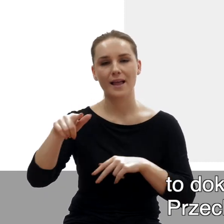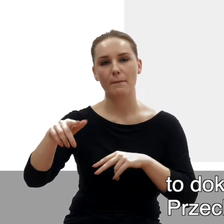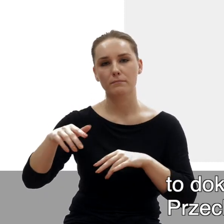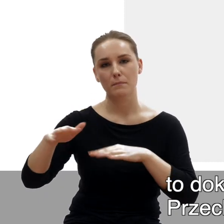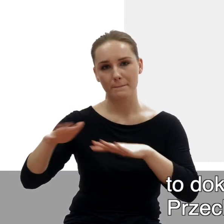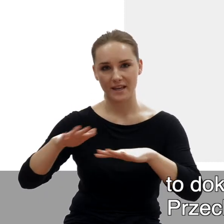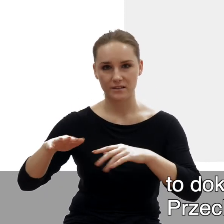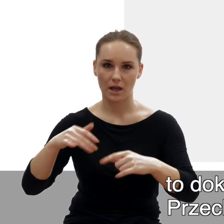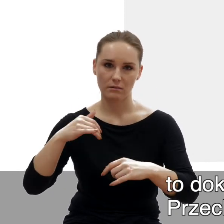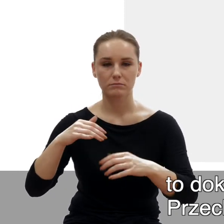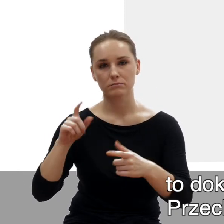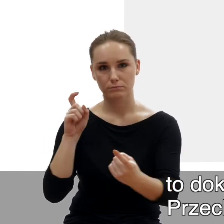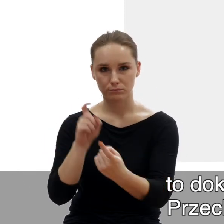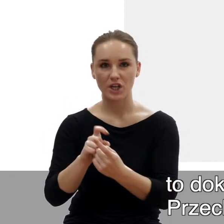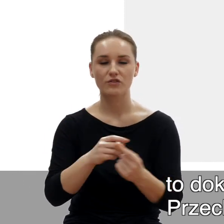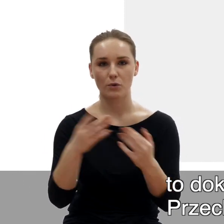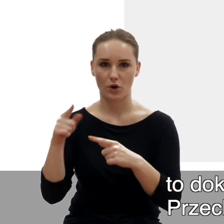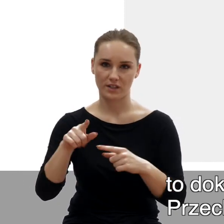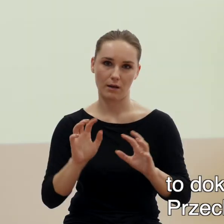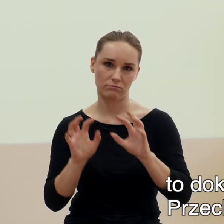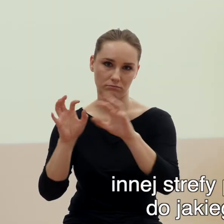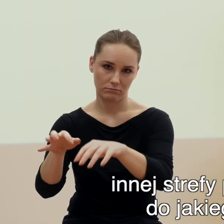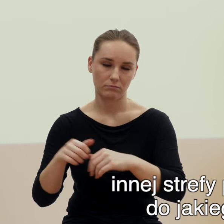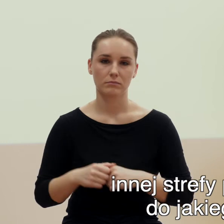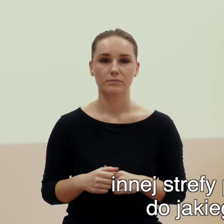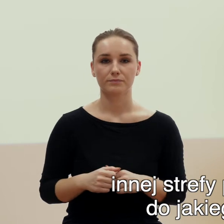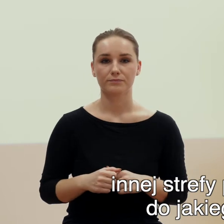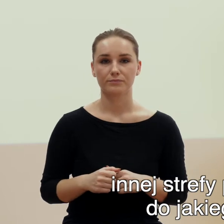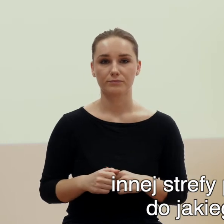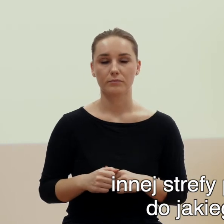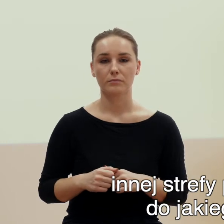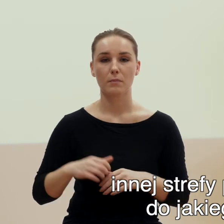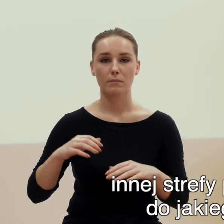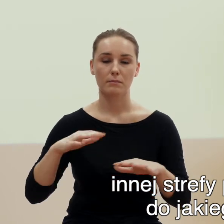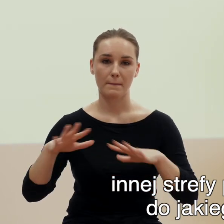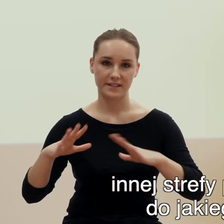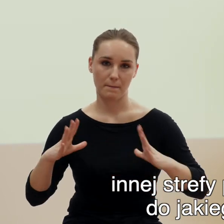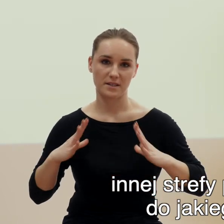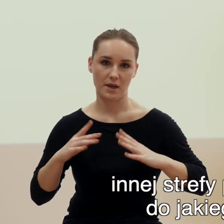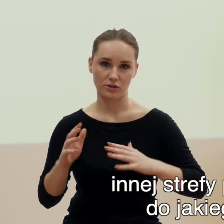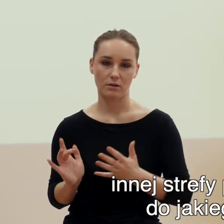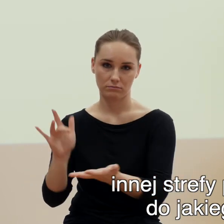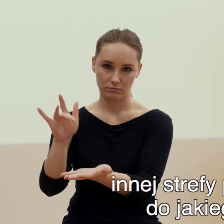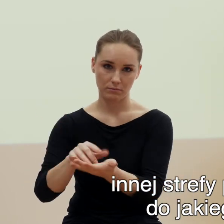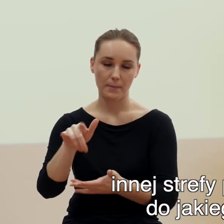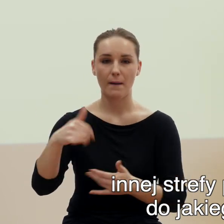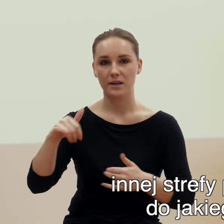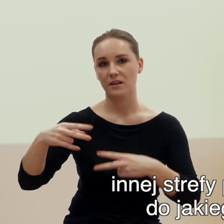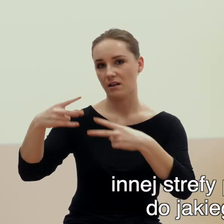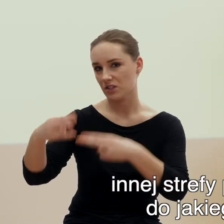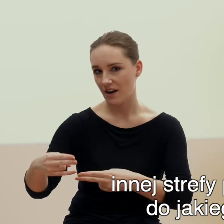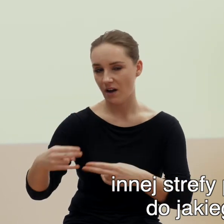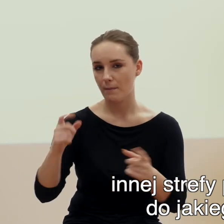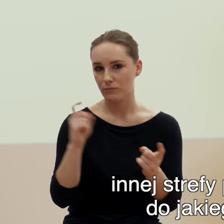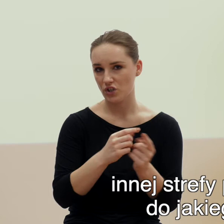dokonujemy właśnie takiego działania, przechodzimy do miejsca bezpiecznego, innej strefy pożarowej, oddymianej klatki schodowej, do